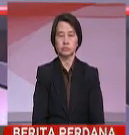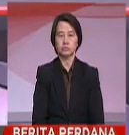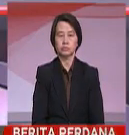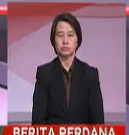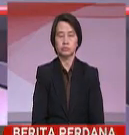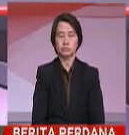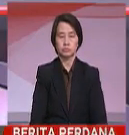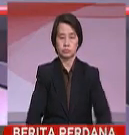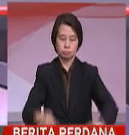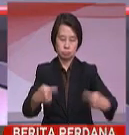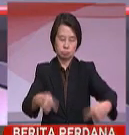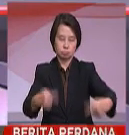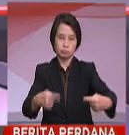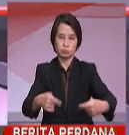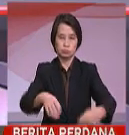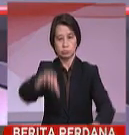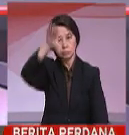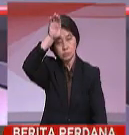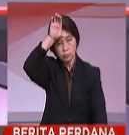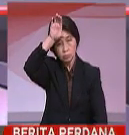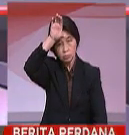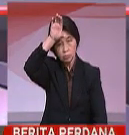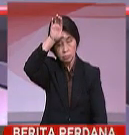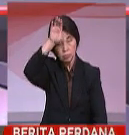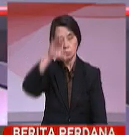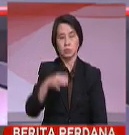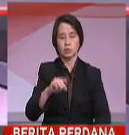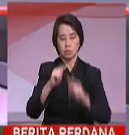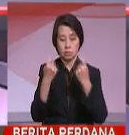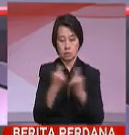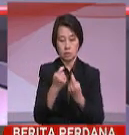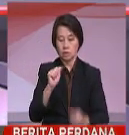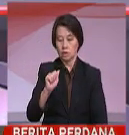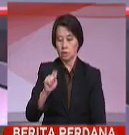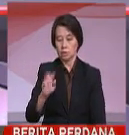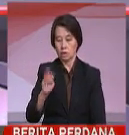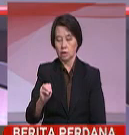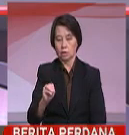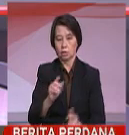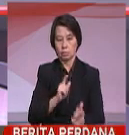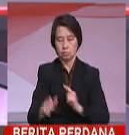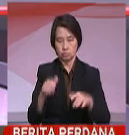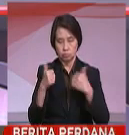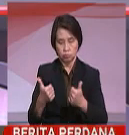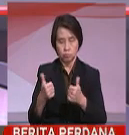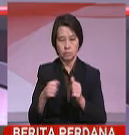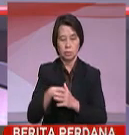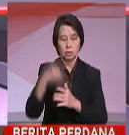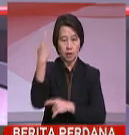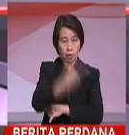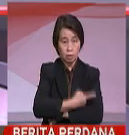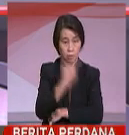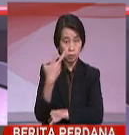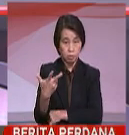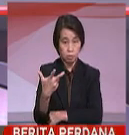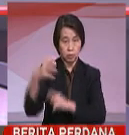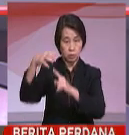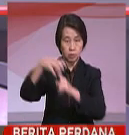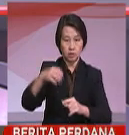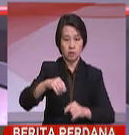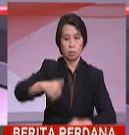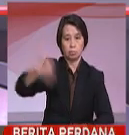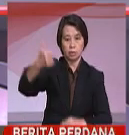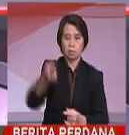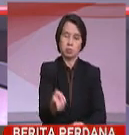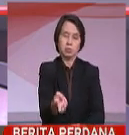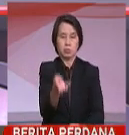Hai serangan liga sepak takraw wscl pasukan itmss meneruskan aksi Cemerlang Pada hari ketiga kejuaraan apabila